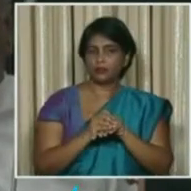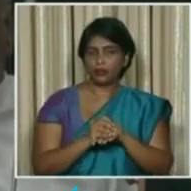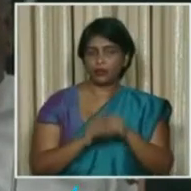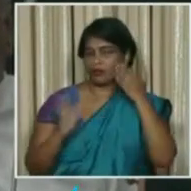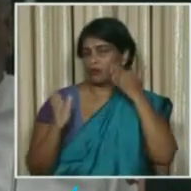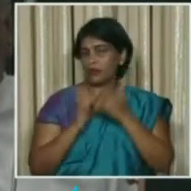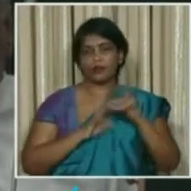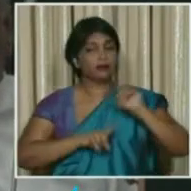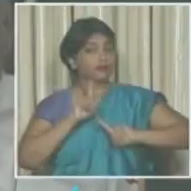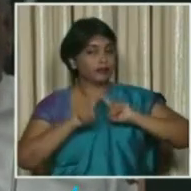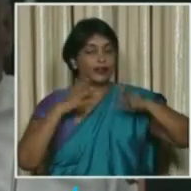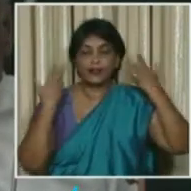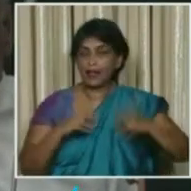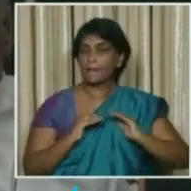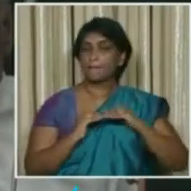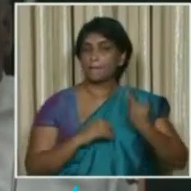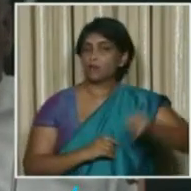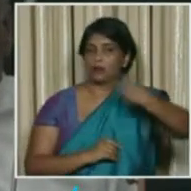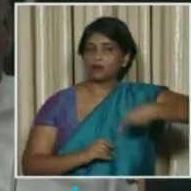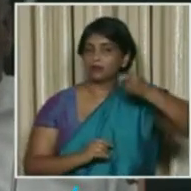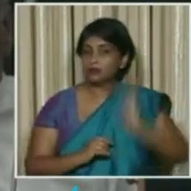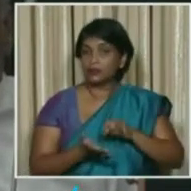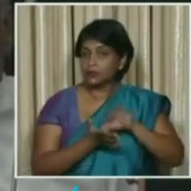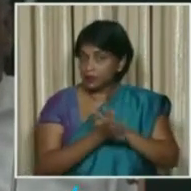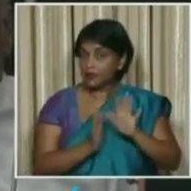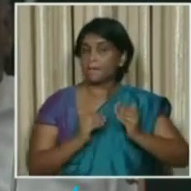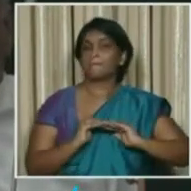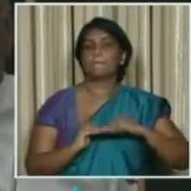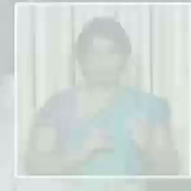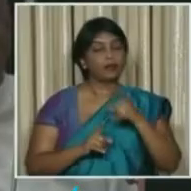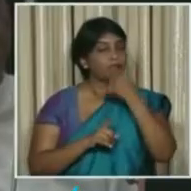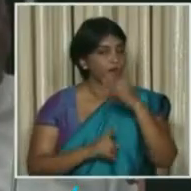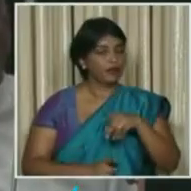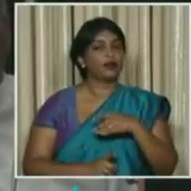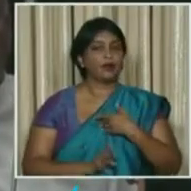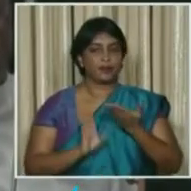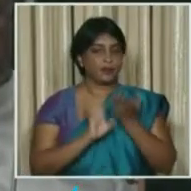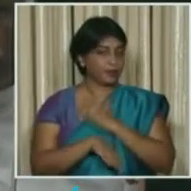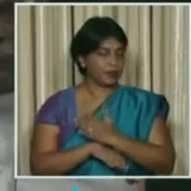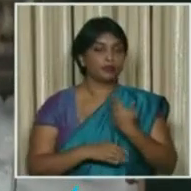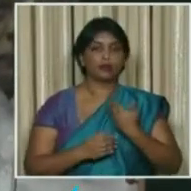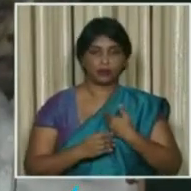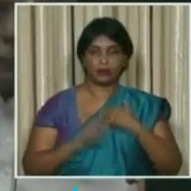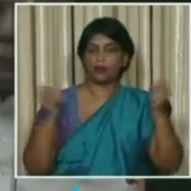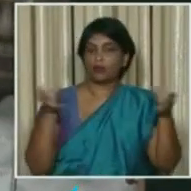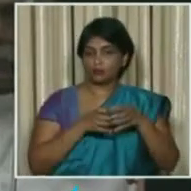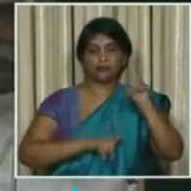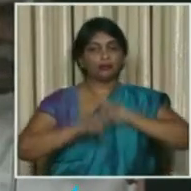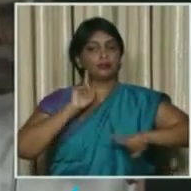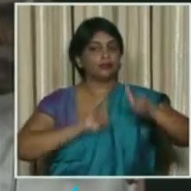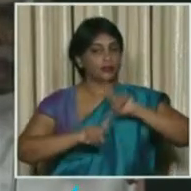ගැඹුරු සාකච්ඡාවකින් පසුව එකඟත්වයකට පැමිණියොත් විතරයි. අන්න ඒ නිසා තමයි පසුගියදා අප සර්වපාක්ෂික